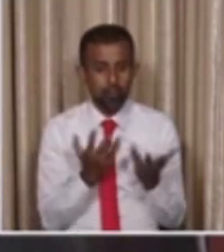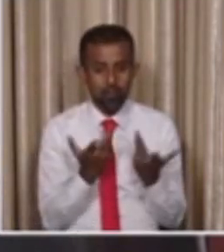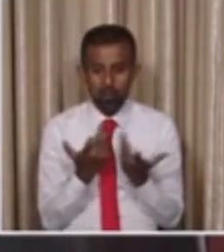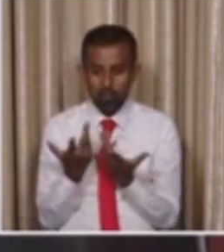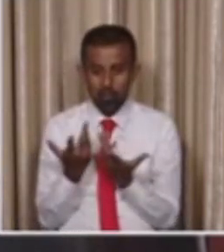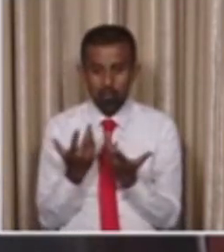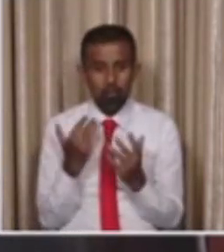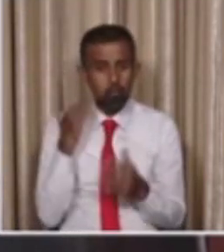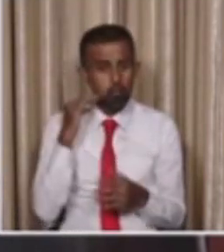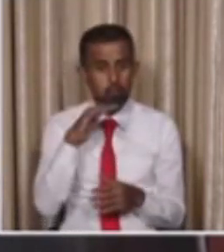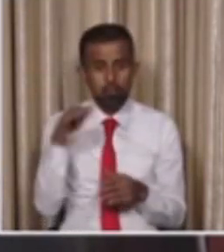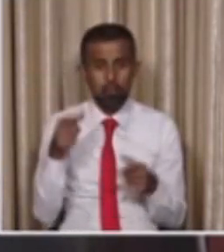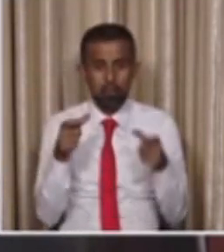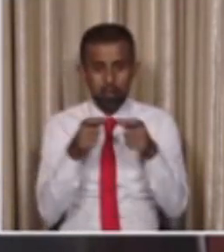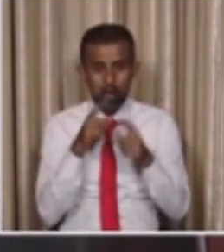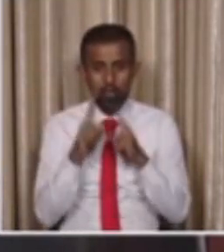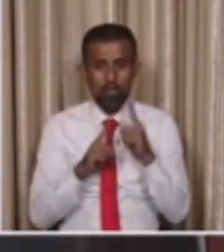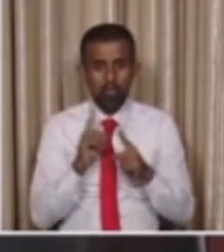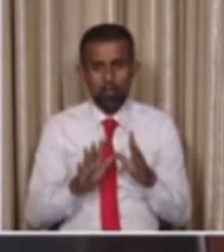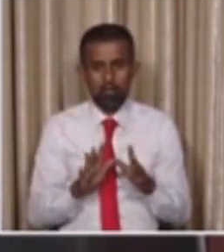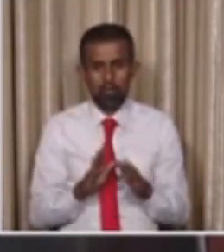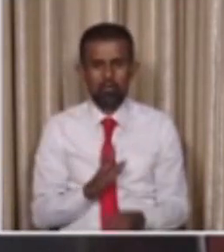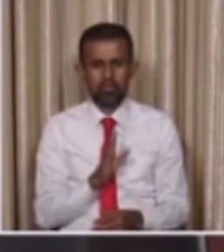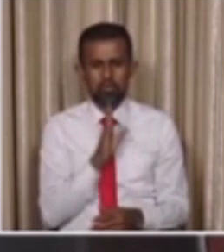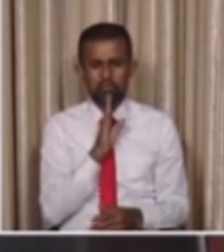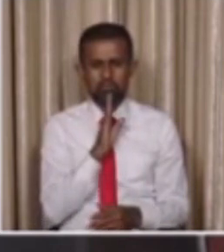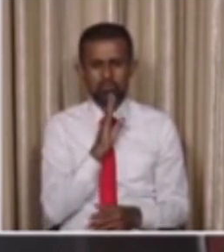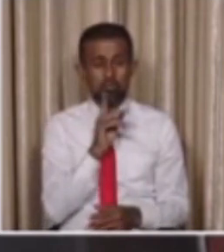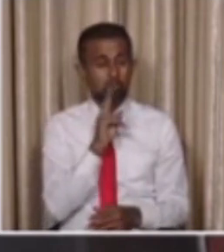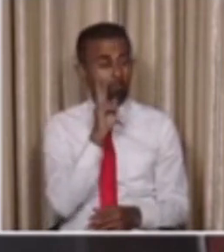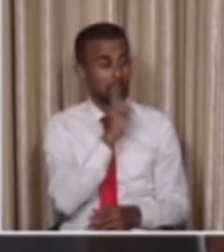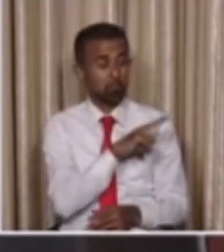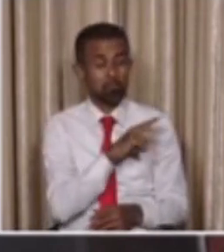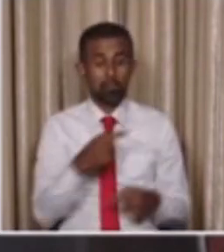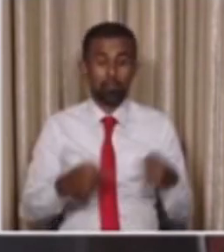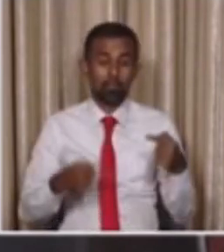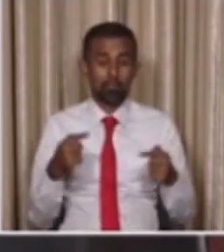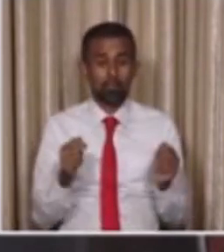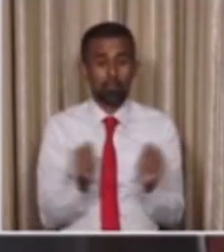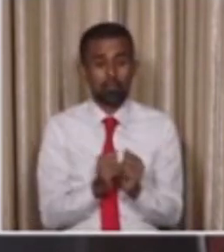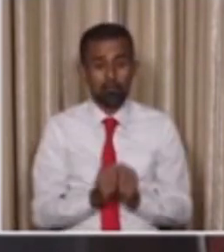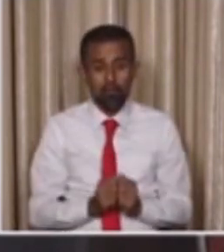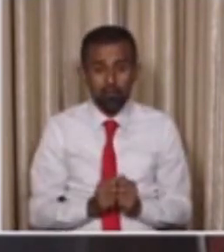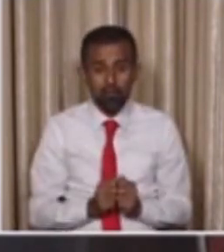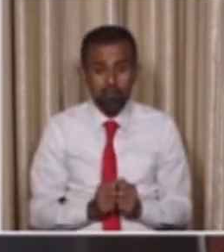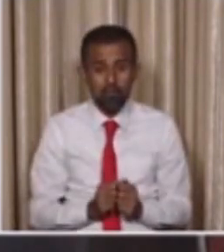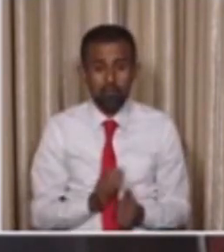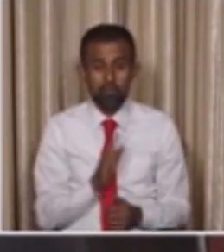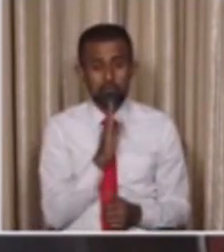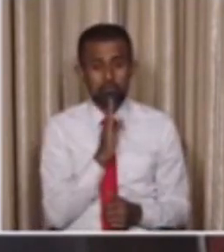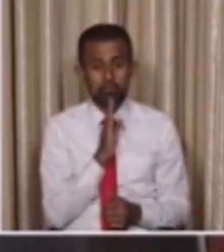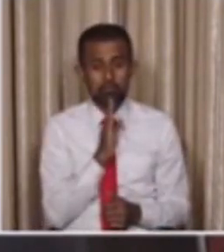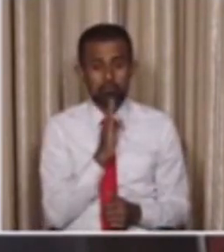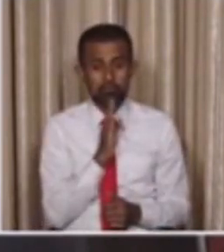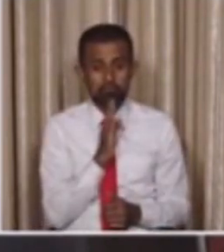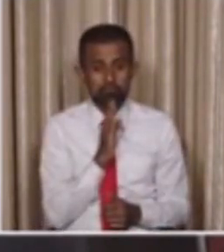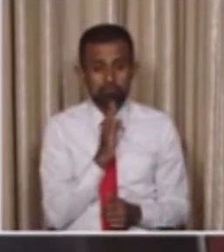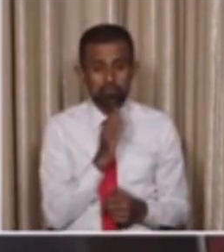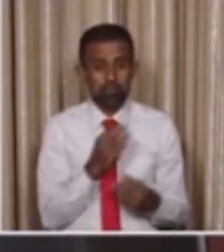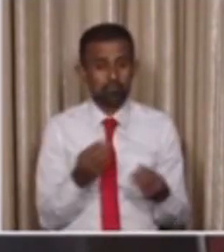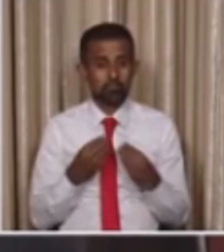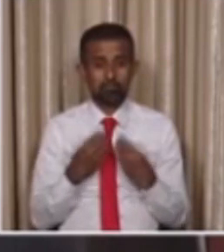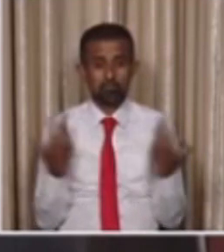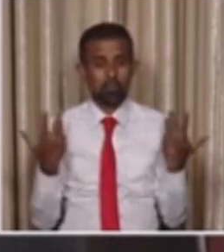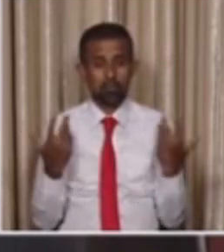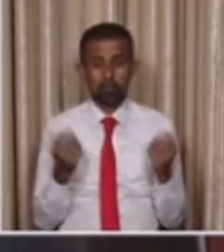රටේ ජනතාව එක්ක කතා කරන්න ඕනේ. මේවා නිකම්ම මේ අහක බලන ඉඳලා නිකන් තර්ක කර කර ඉඳලා නිකන් මේක බාර නොගෙන ඉඳලා